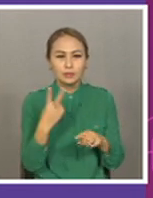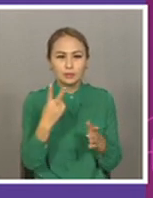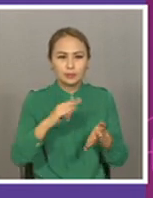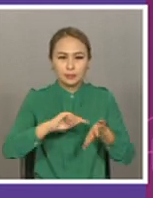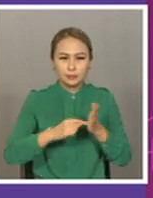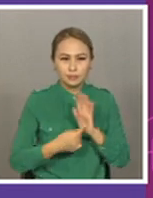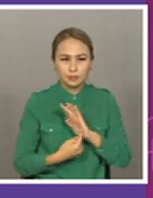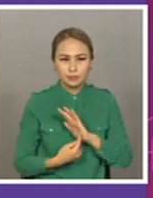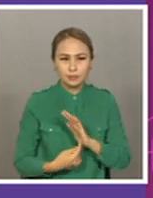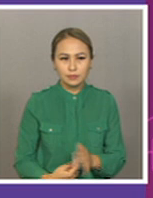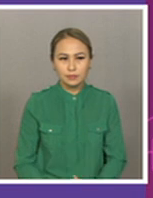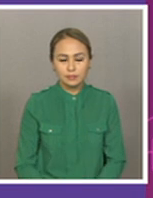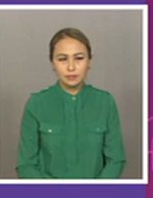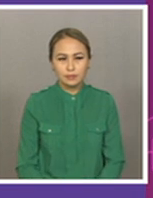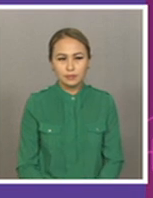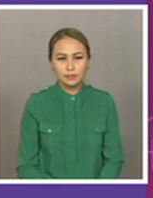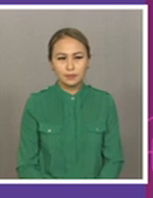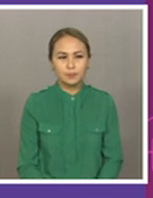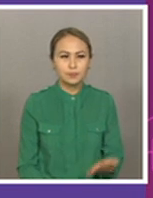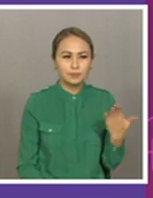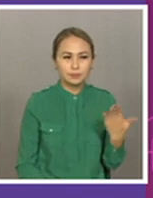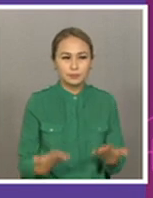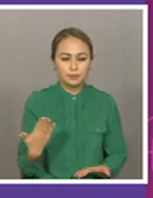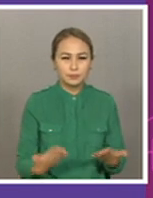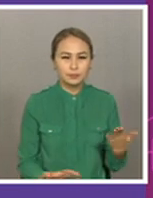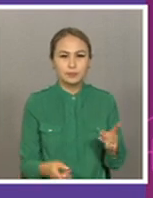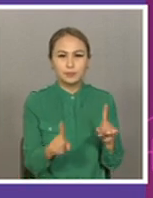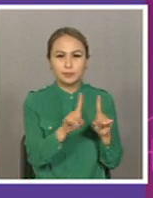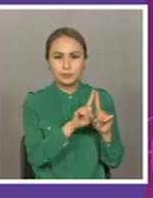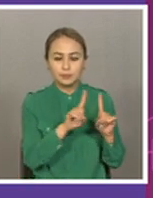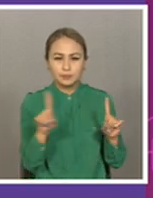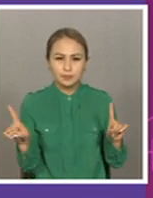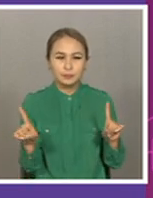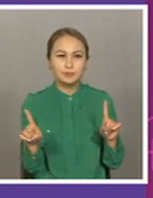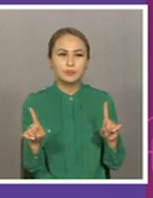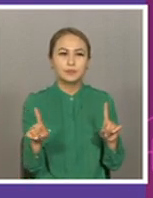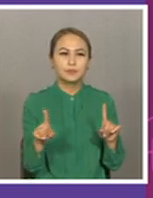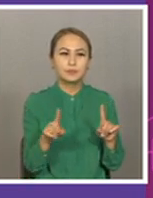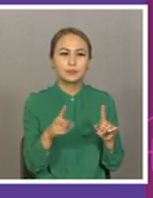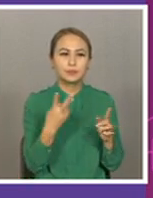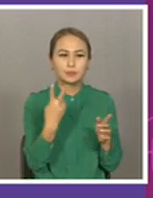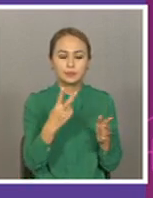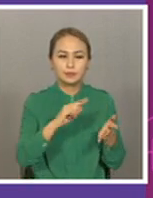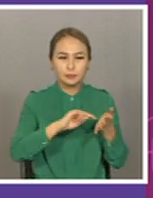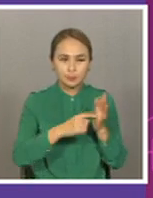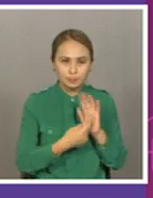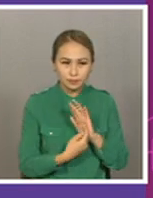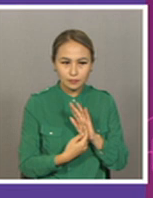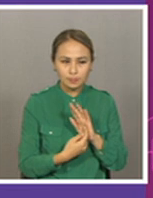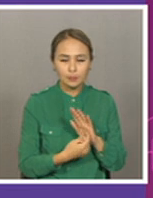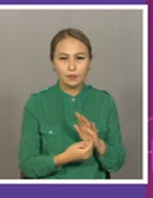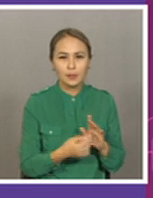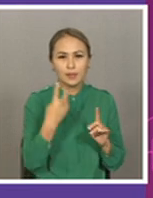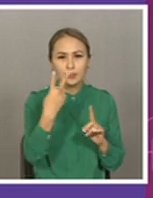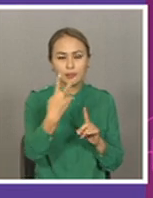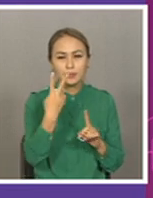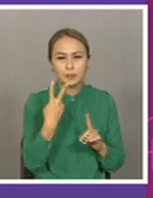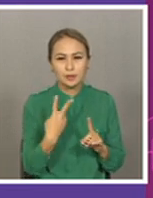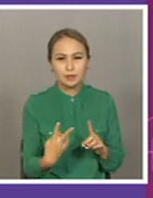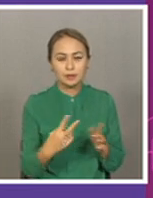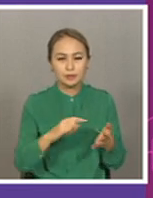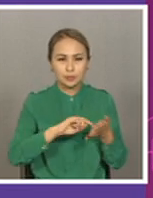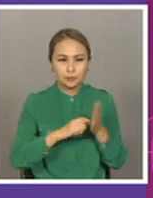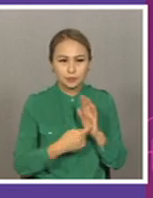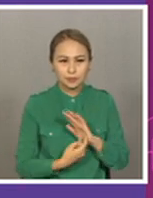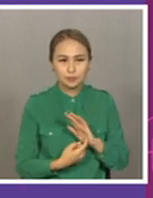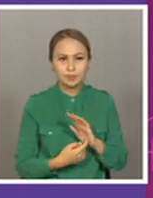көбейтеміз. Немесе ұзындығын 2 мен көбейтіндісінің мәніне енінің